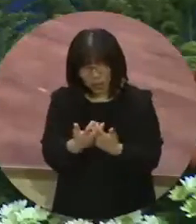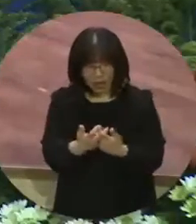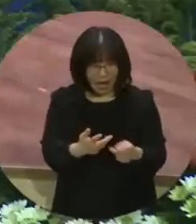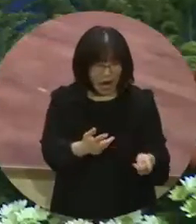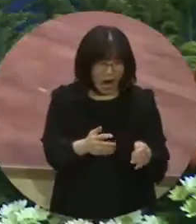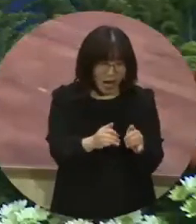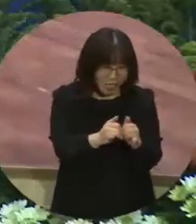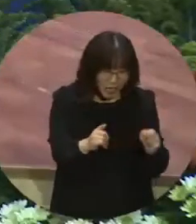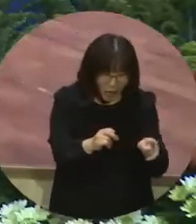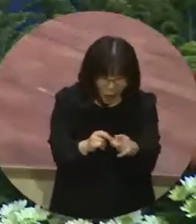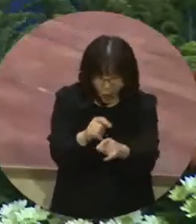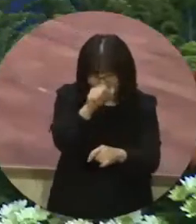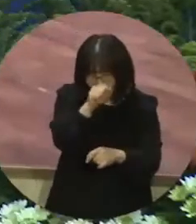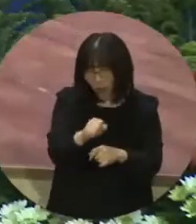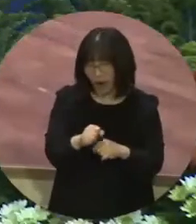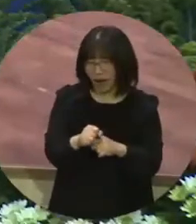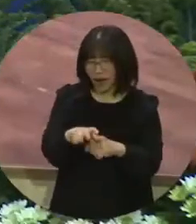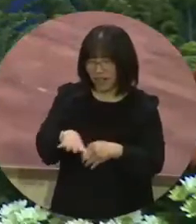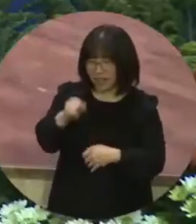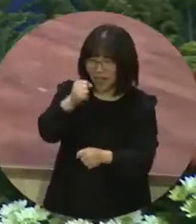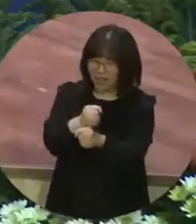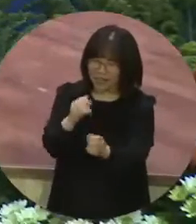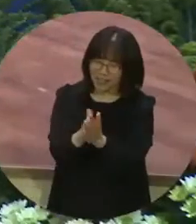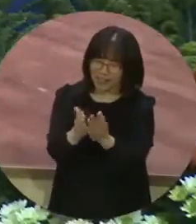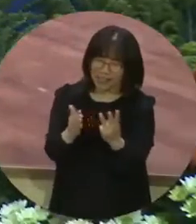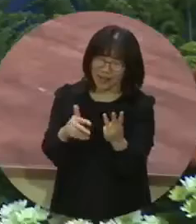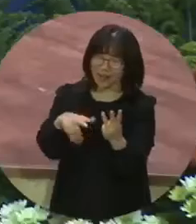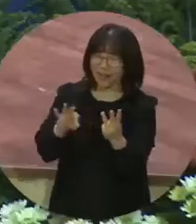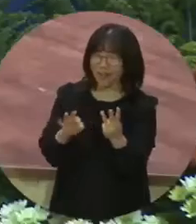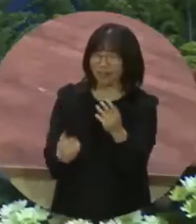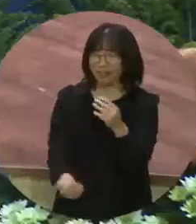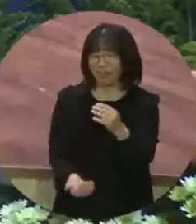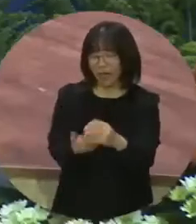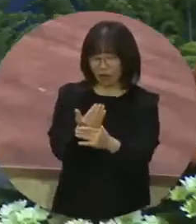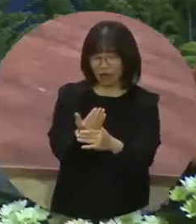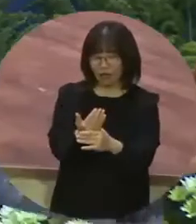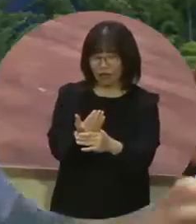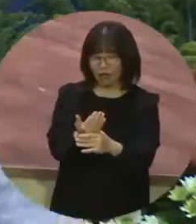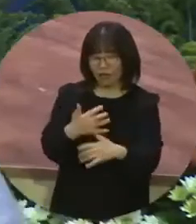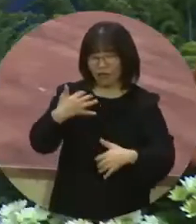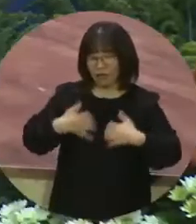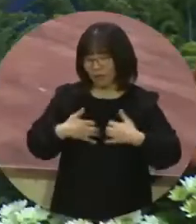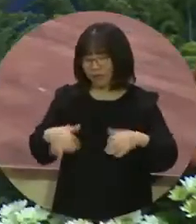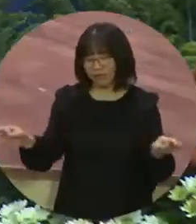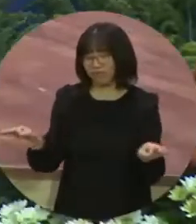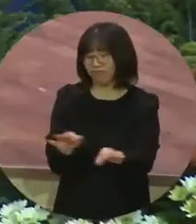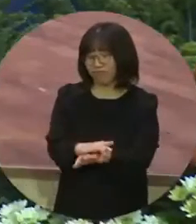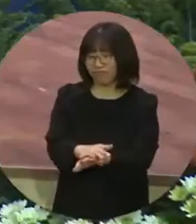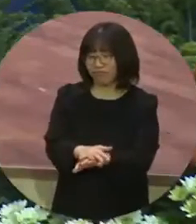나서. 그런데 자기 3장 사건 이후로 기쁨이 온당한데 없이 사라져버렸어요.